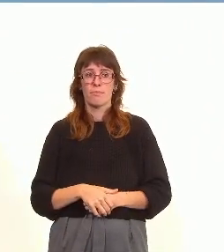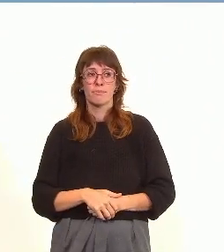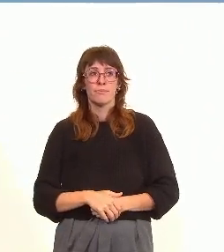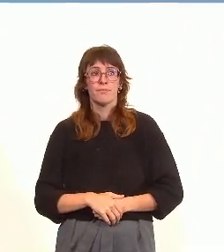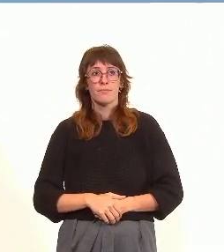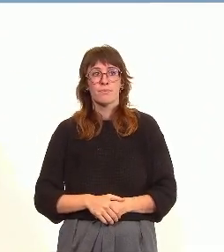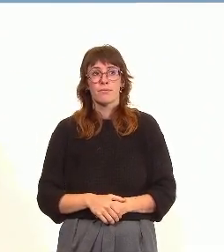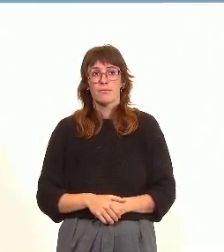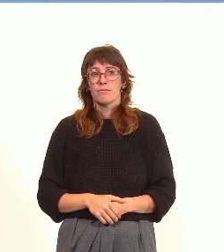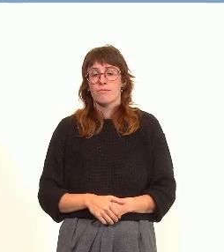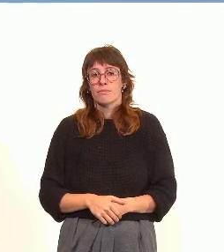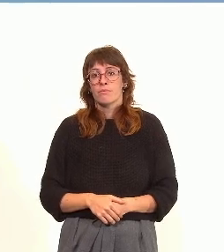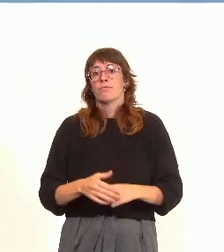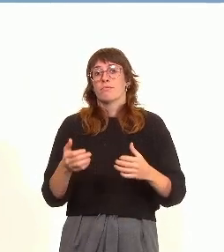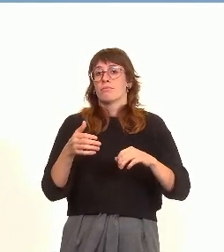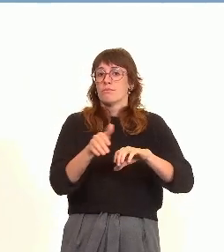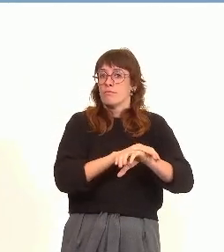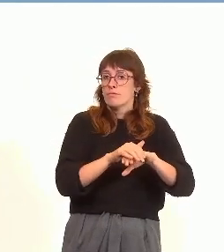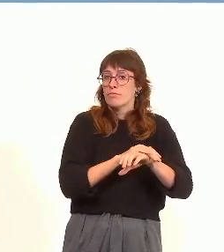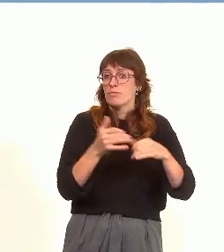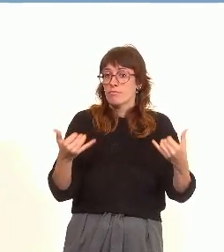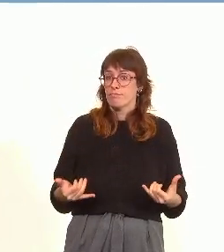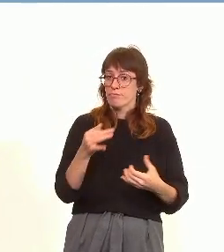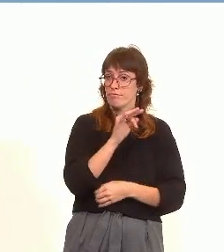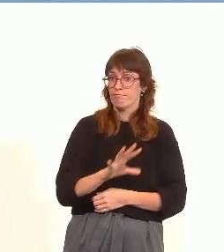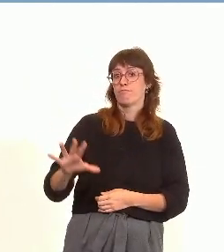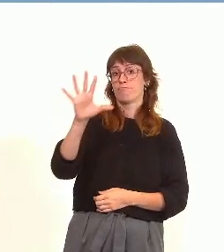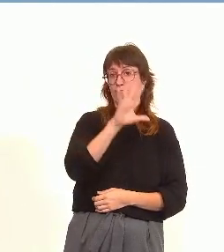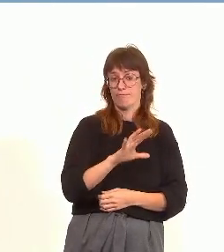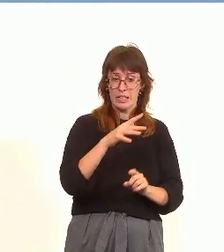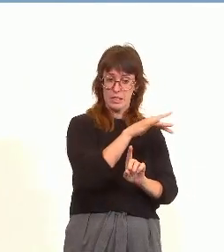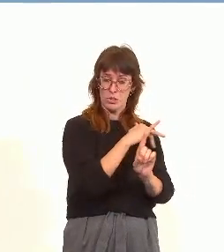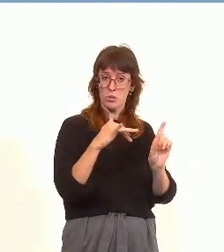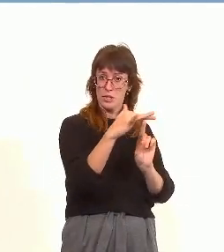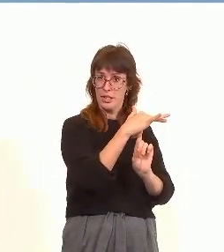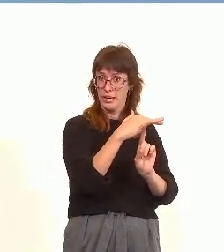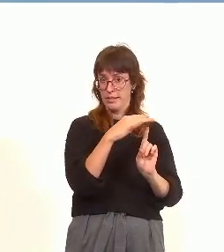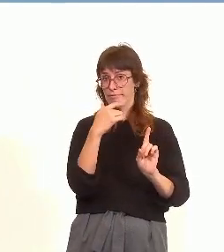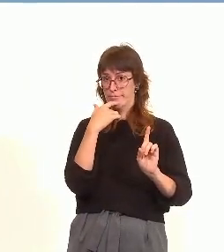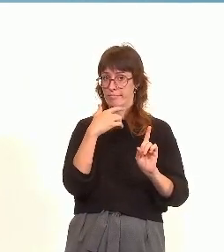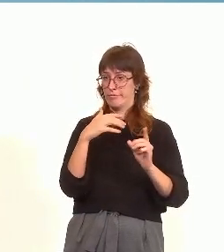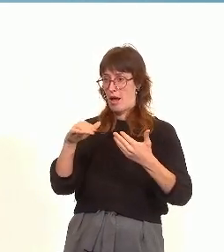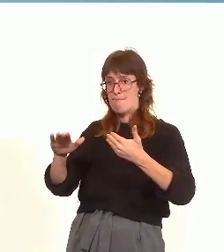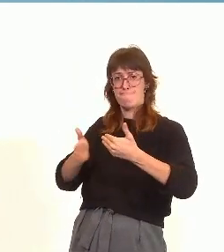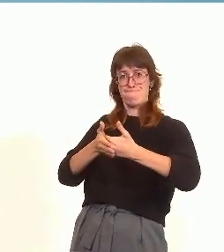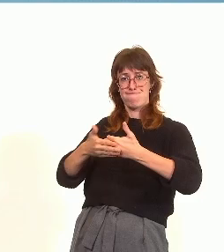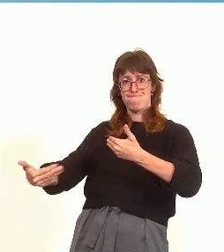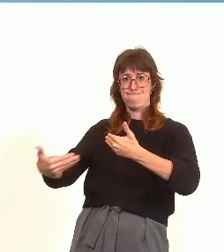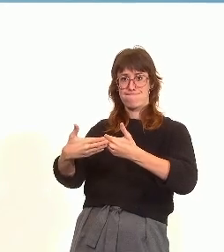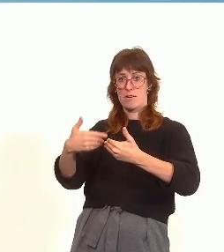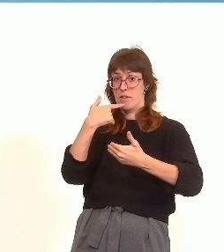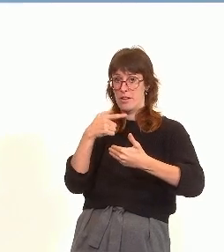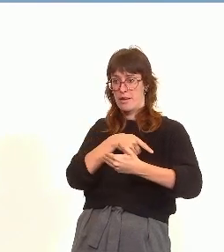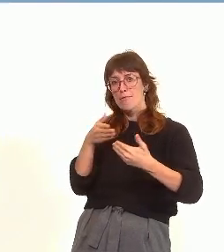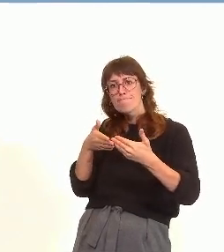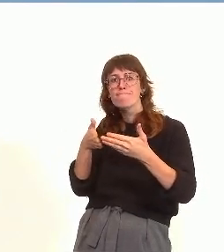françaises sont basées sur un modèle social du handicap qui montre que c'est la société qui produit ce handicap et que donc c'est à la société d'évoluer, de changer, de se